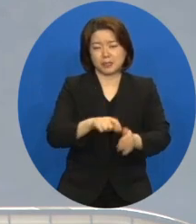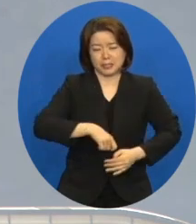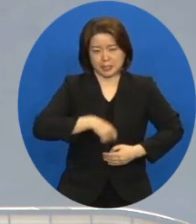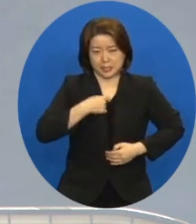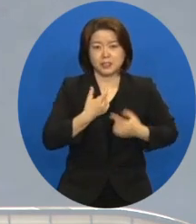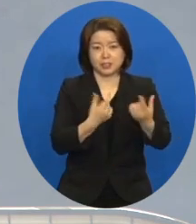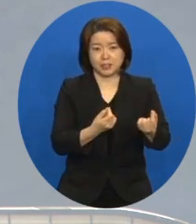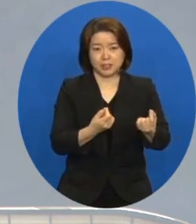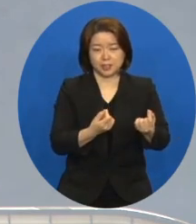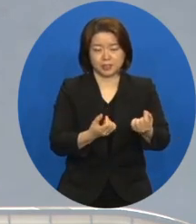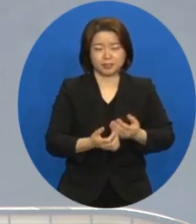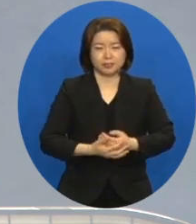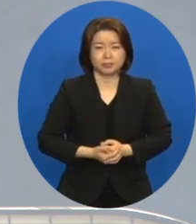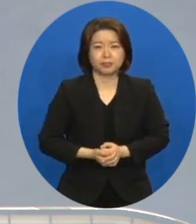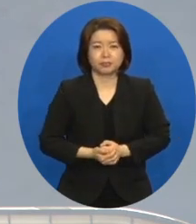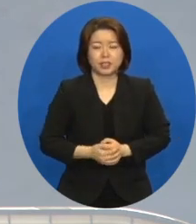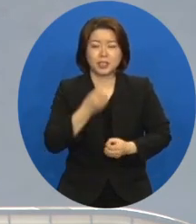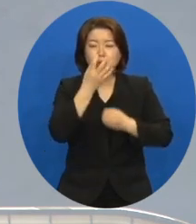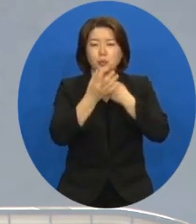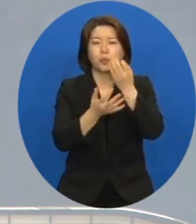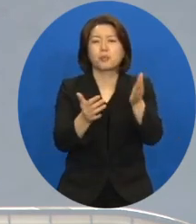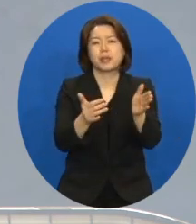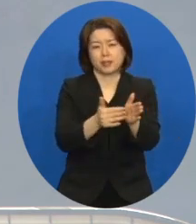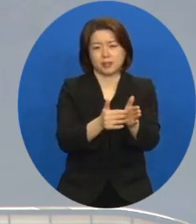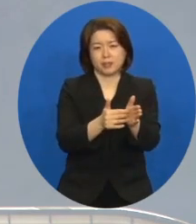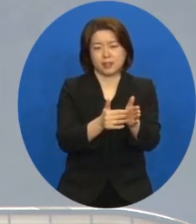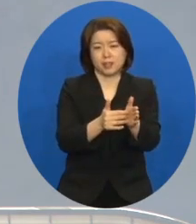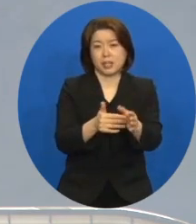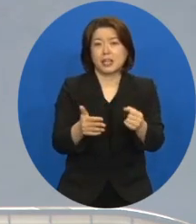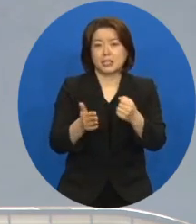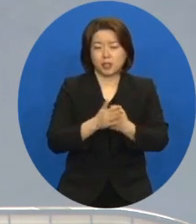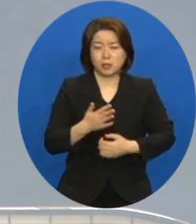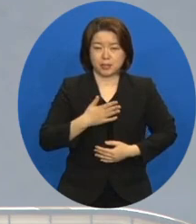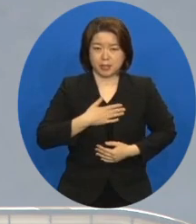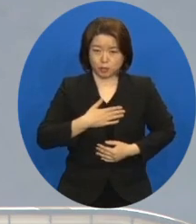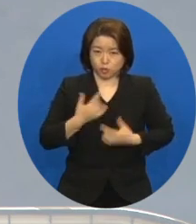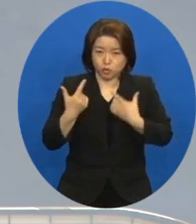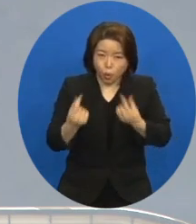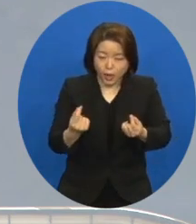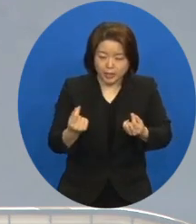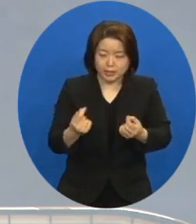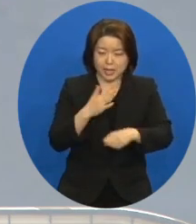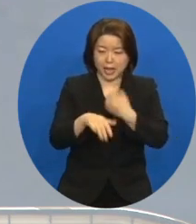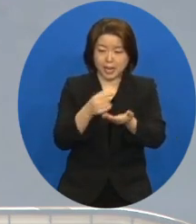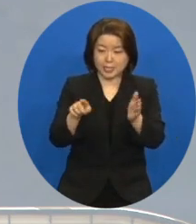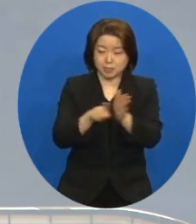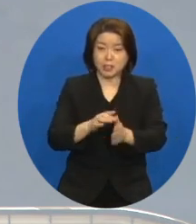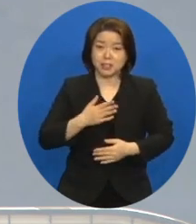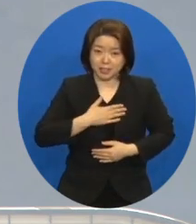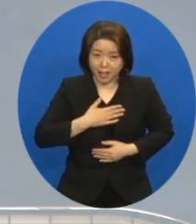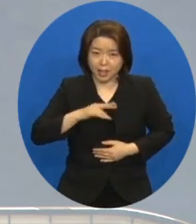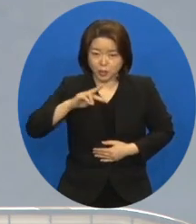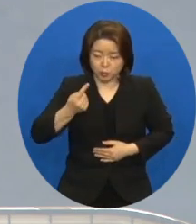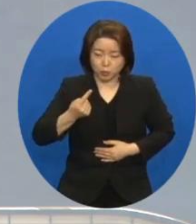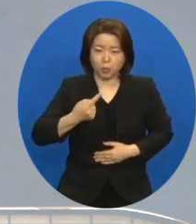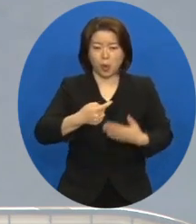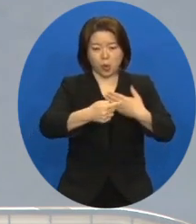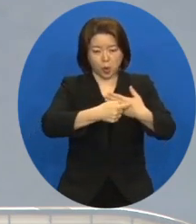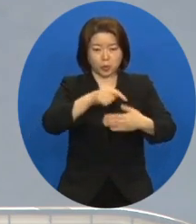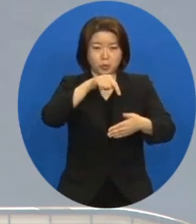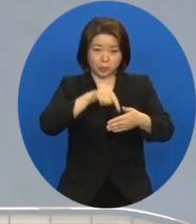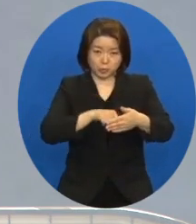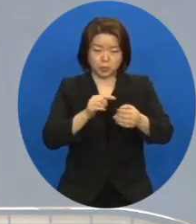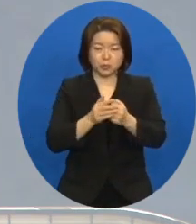신실하십니다, 그렇게 고백을 합니다. 그러니까 자기도, 하나님을 믿는 자기도 겉으로